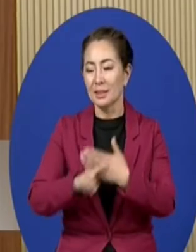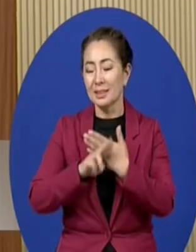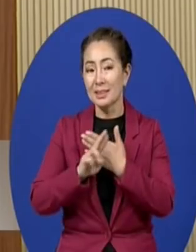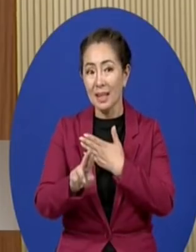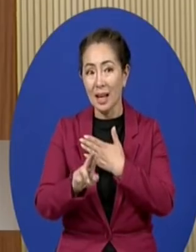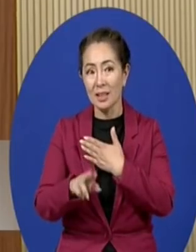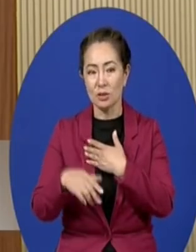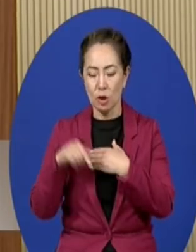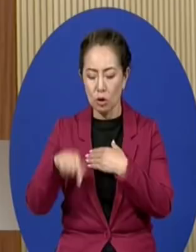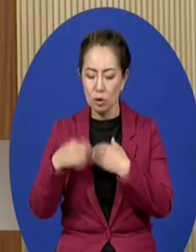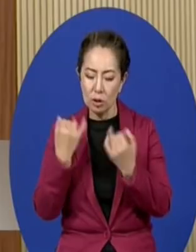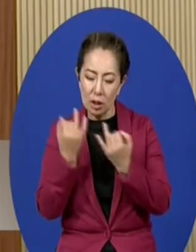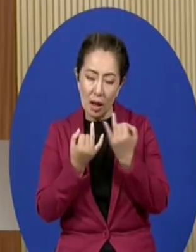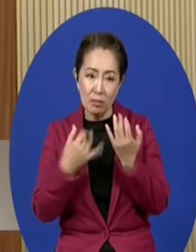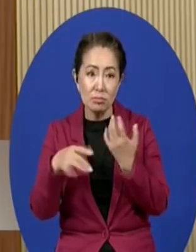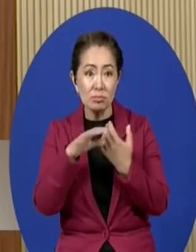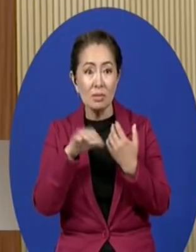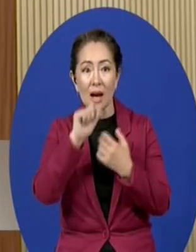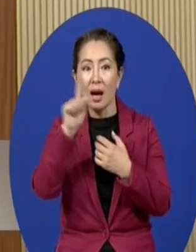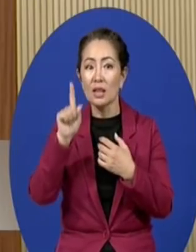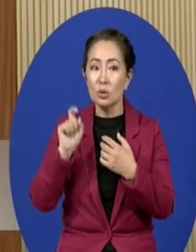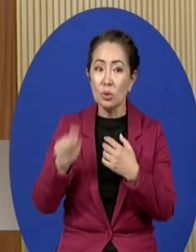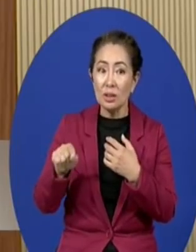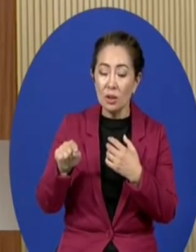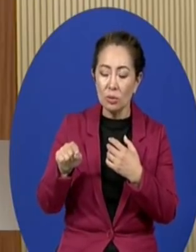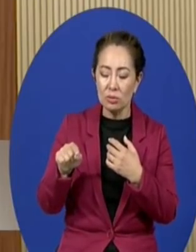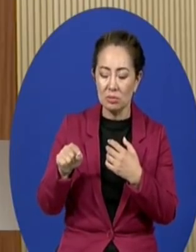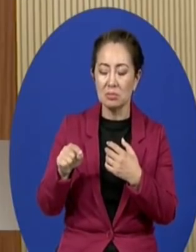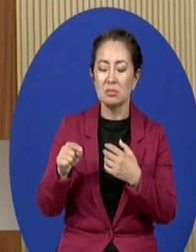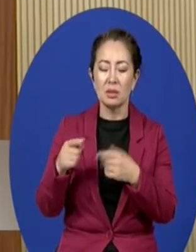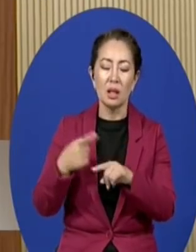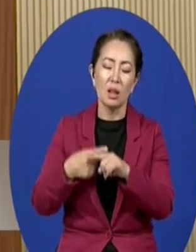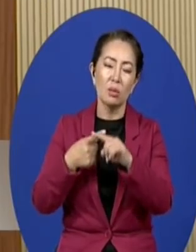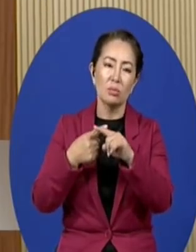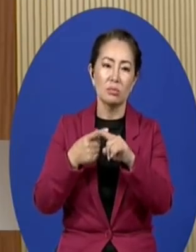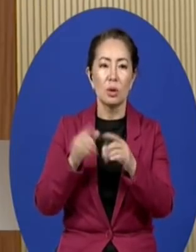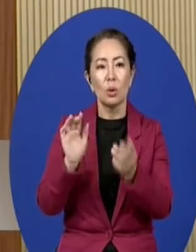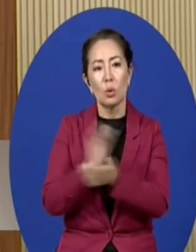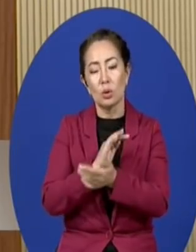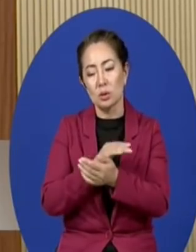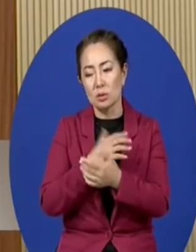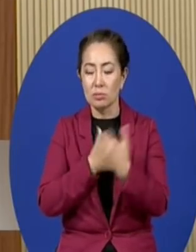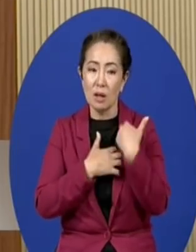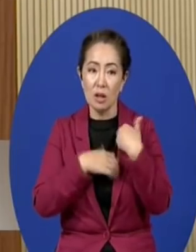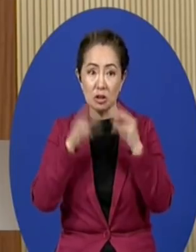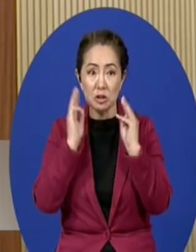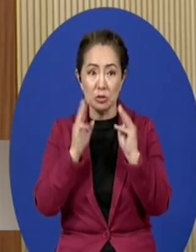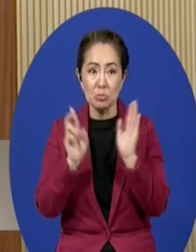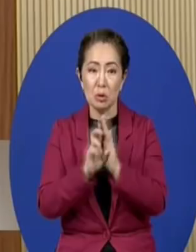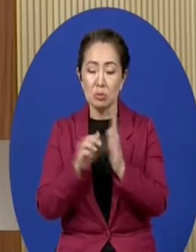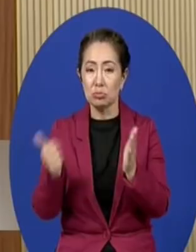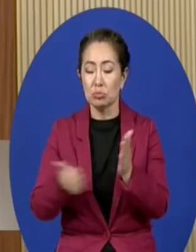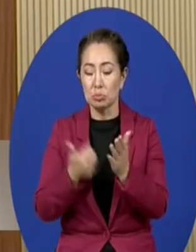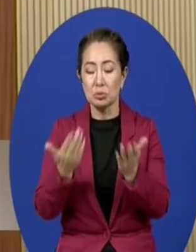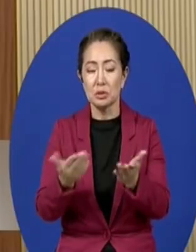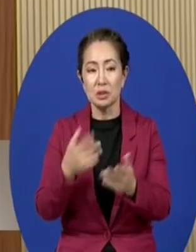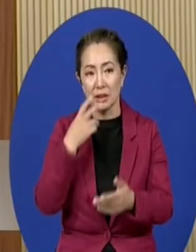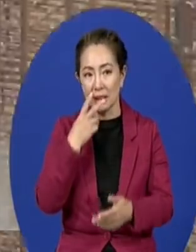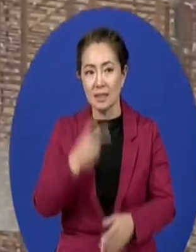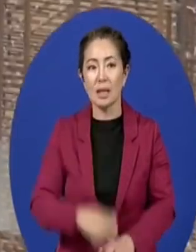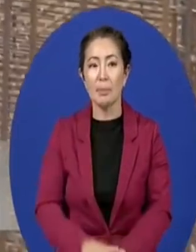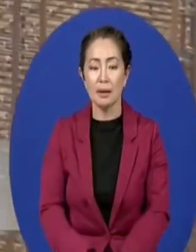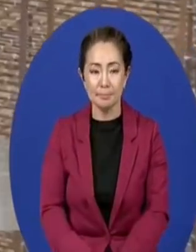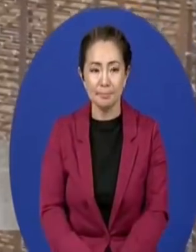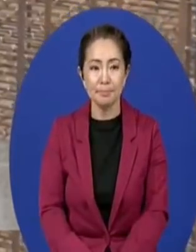цаашдын өнөөдрийн хэрэгцээ асуудлууд бас улам одоо илүү төрөн шуурхай одоо явах тийм боломж нь бүрднэ гэж одоо бид нар харж